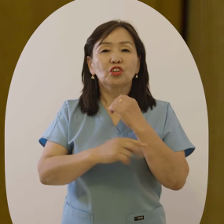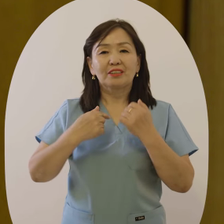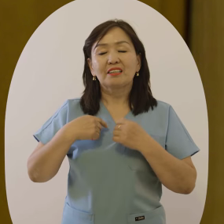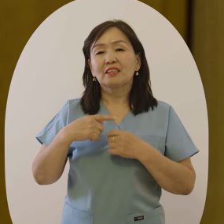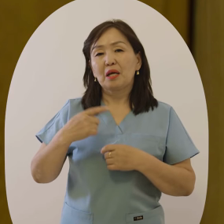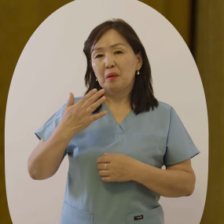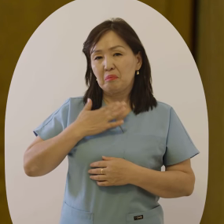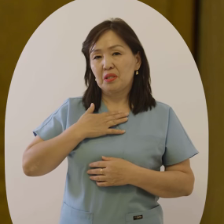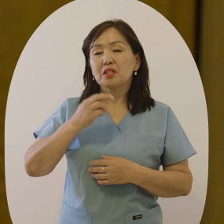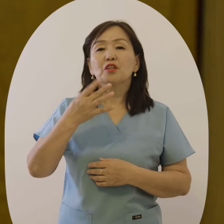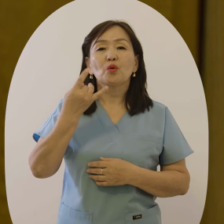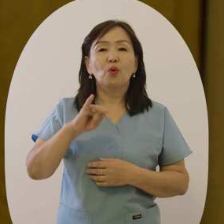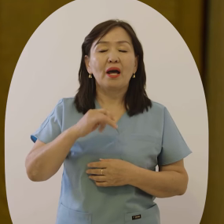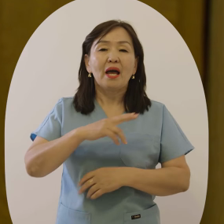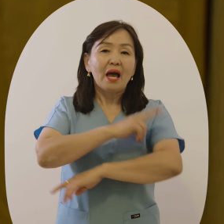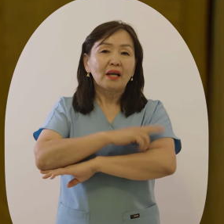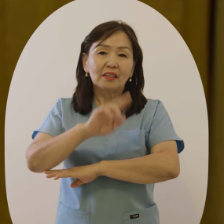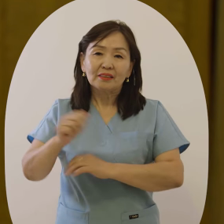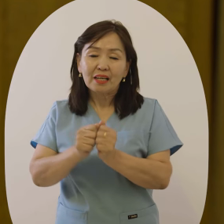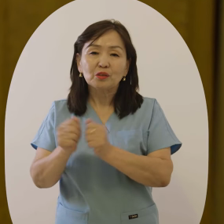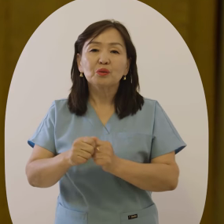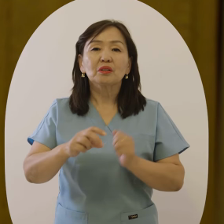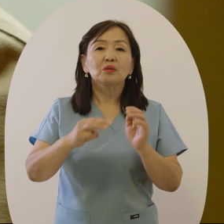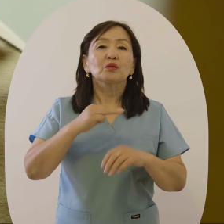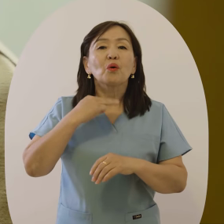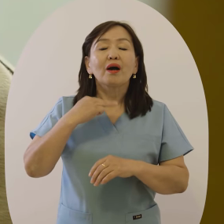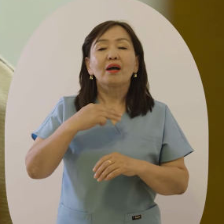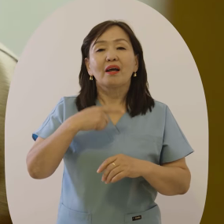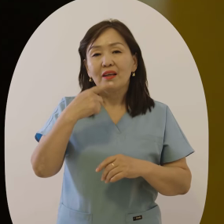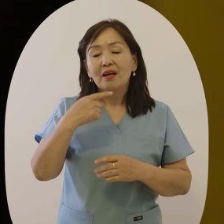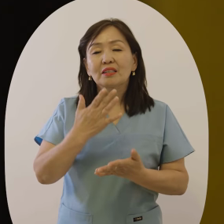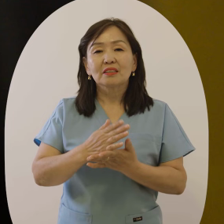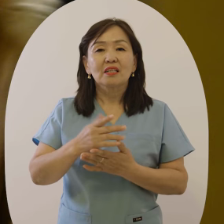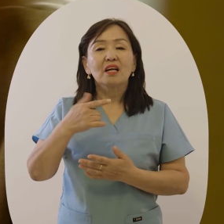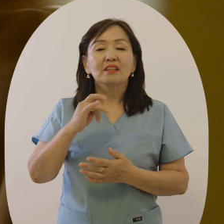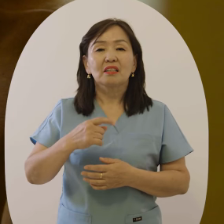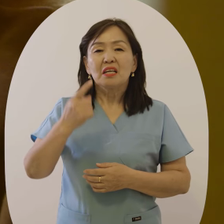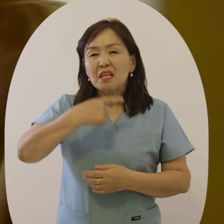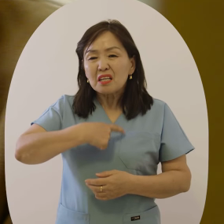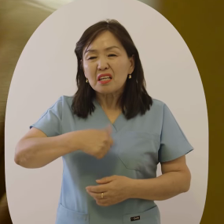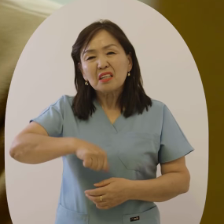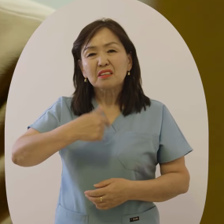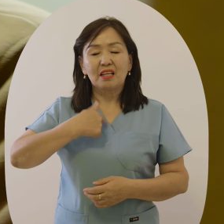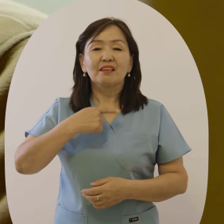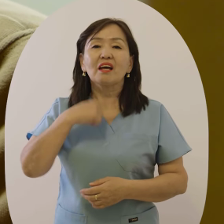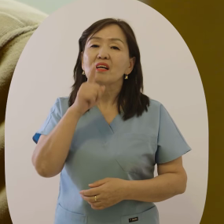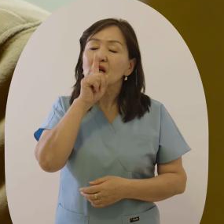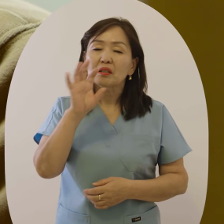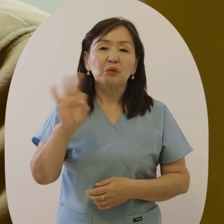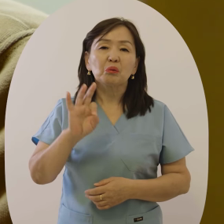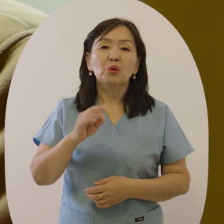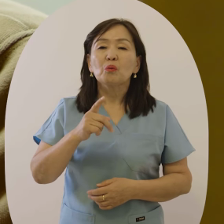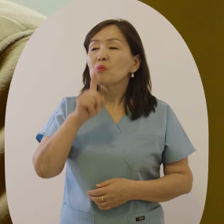Ээж маань нэг өдөр надтай миний тухай мөн ангийнхны тухай ярилцсан юм. Тэгтэл би ээжтэй хинч надтай